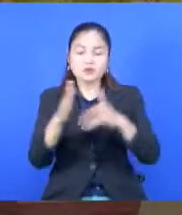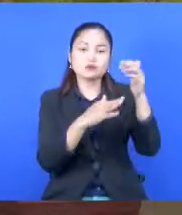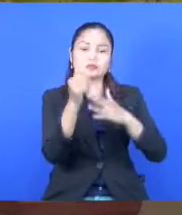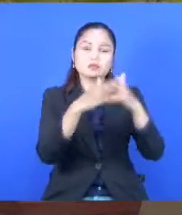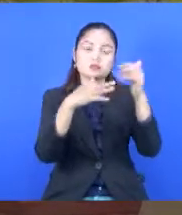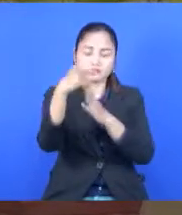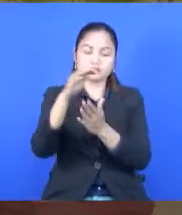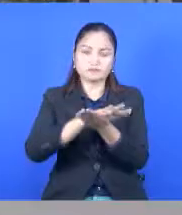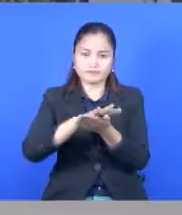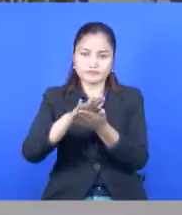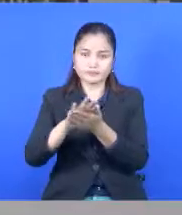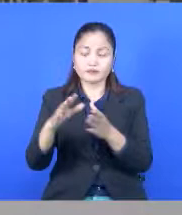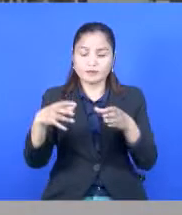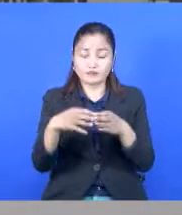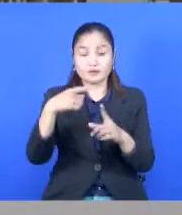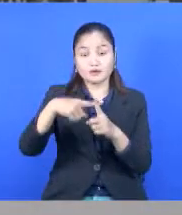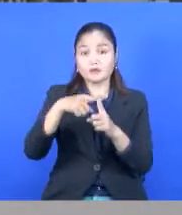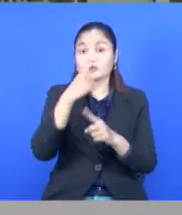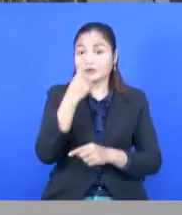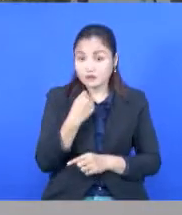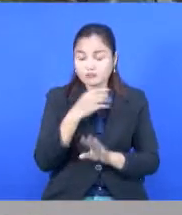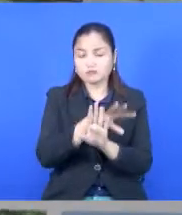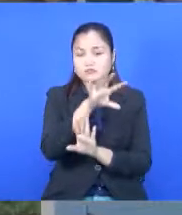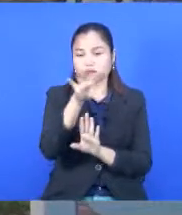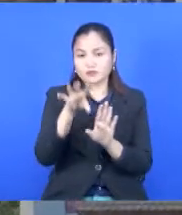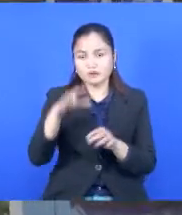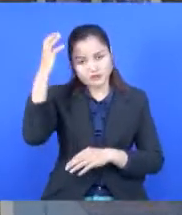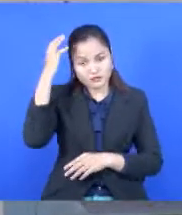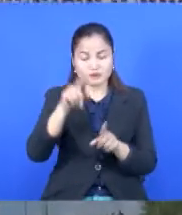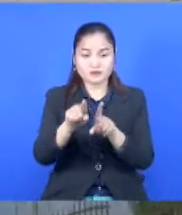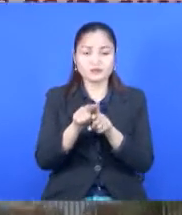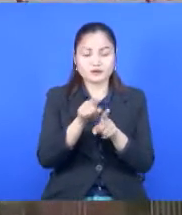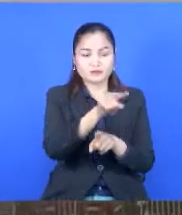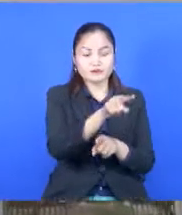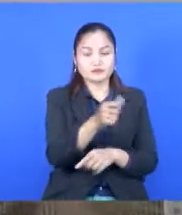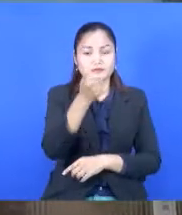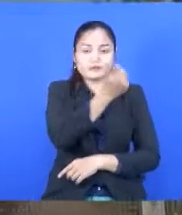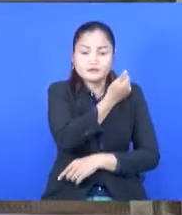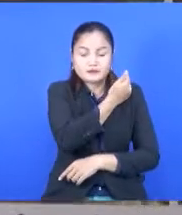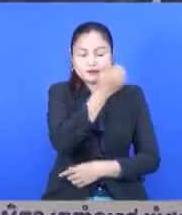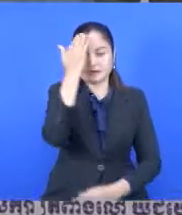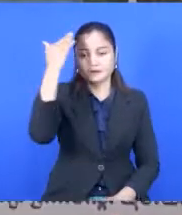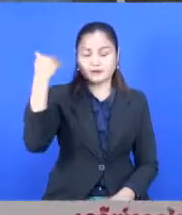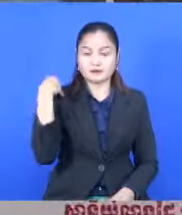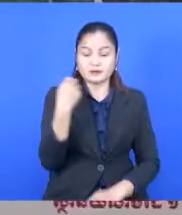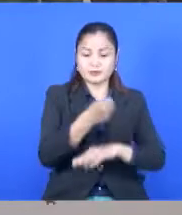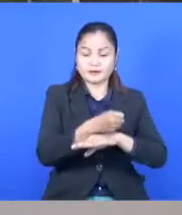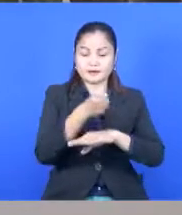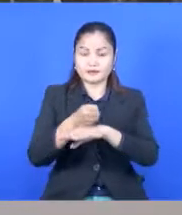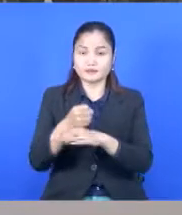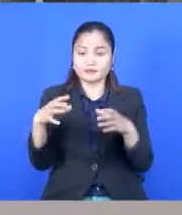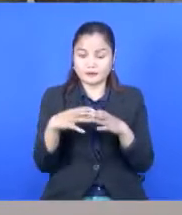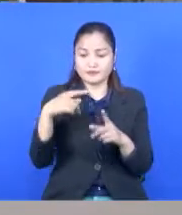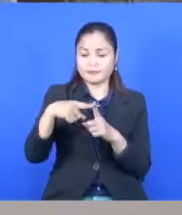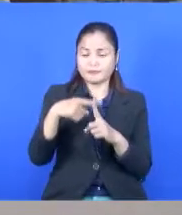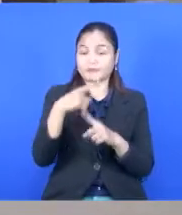កម្មាធិការសាខាកាកបាទក្រហមកម្ពុជាខេត្តកំពង់ចាមនិងលោកជំទាវពុំចន្ទធានីអគ្គលេខាធិការតំណាងកាកបាទក្រហមកម្ពុជាថ្នាក់